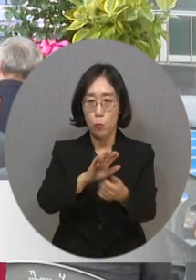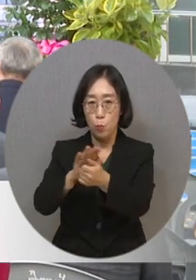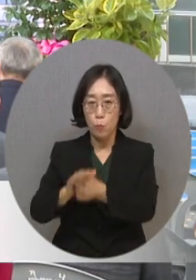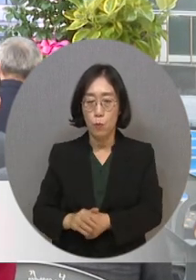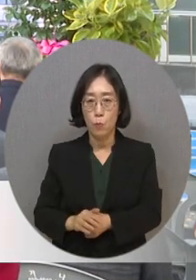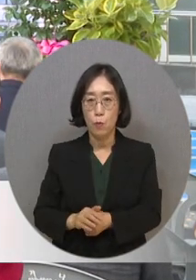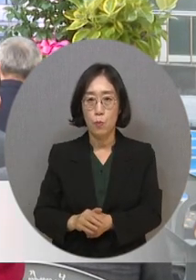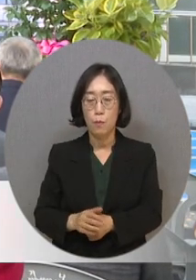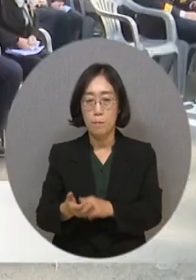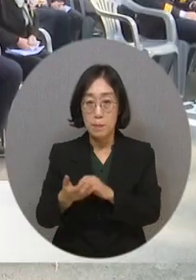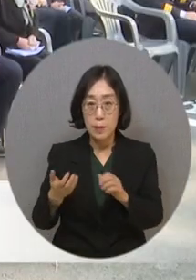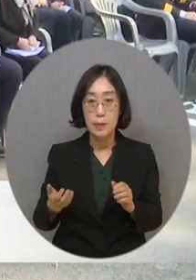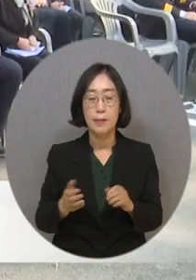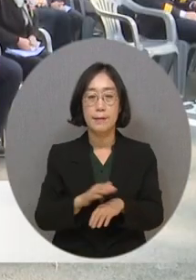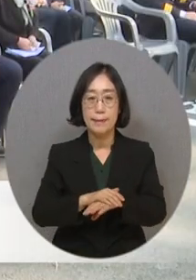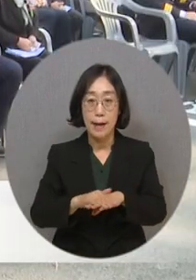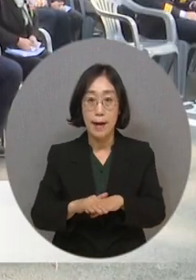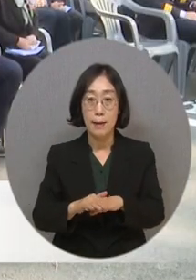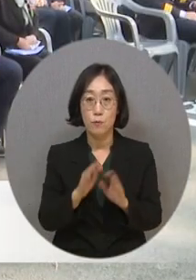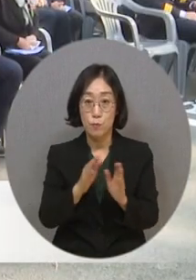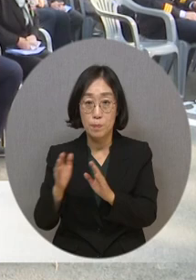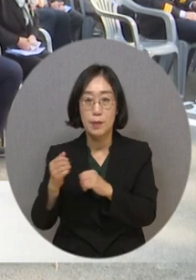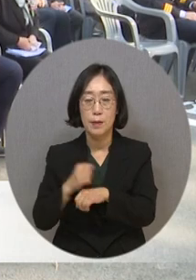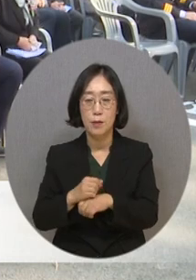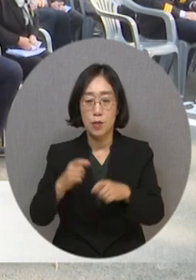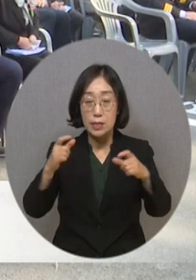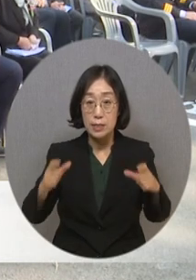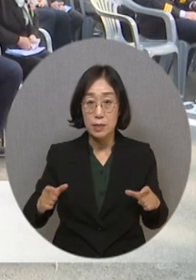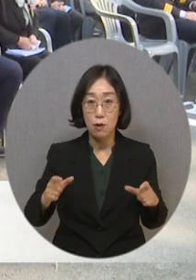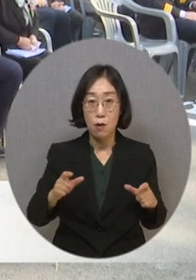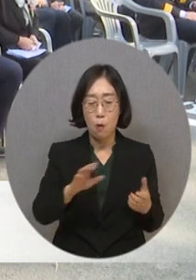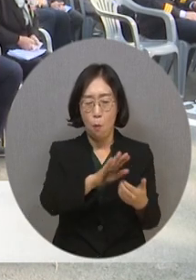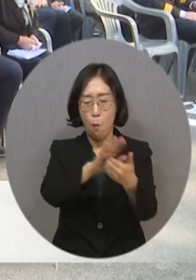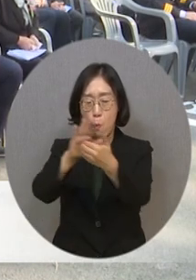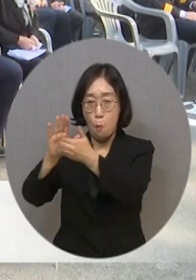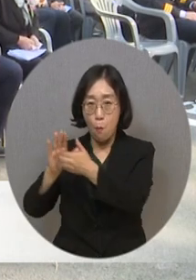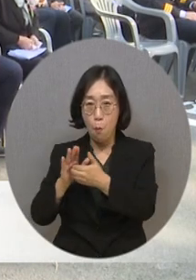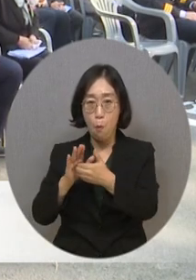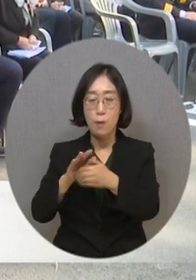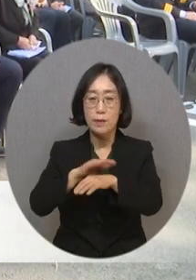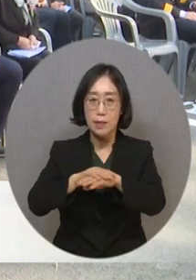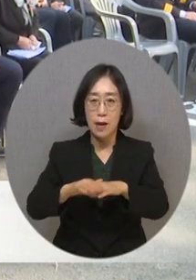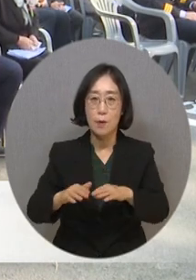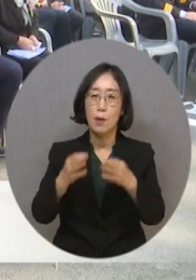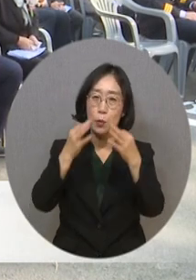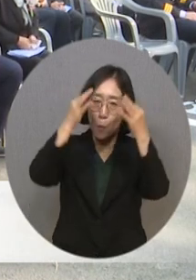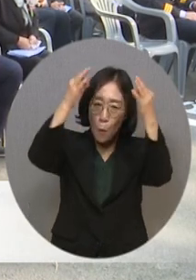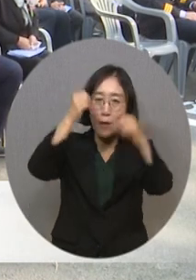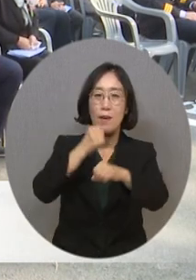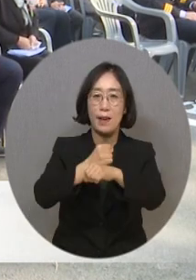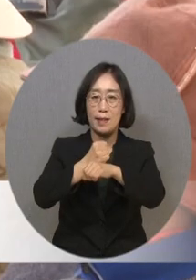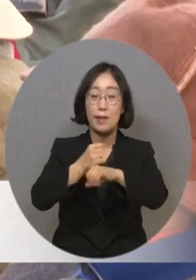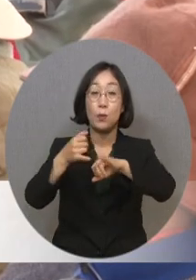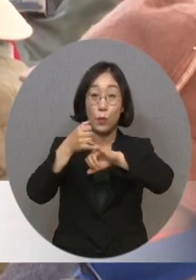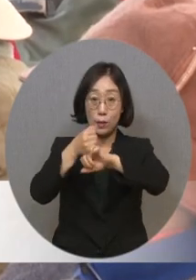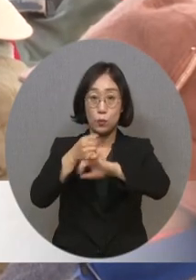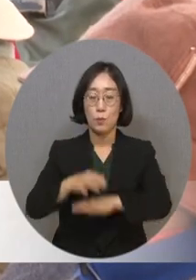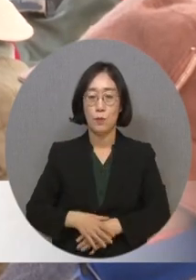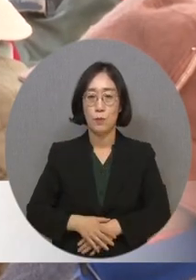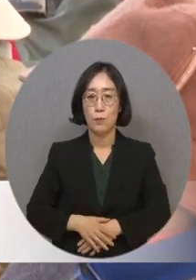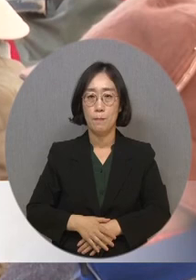관리를 강화하여 지역사의 감염병 확산 차단에 최선을 다하겠다는 말씀을 드리고